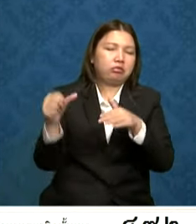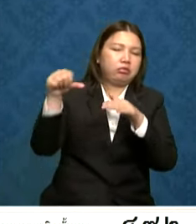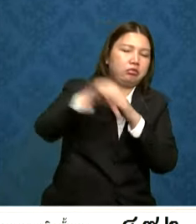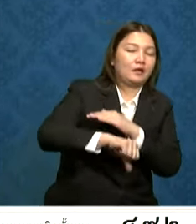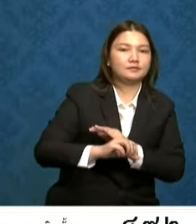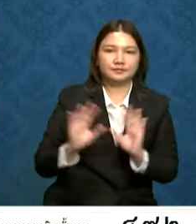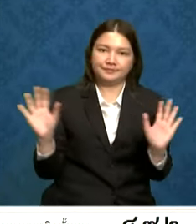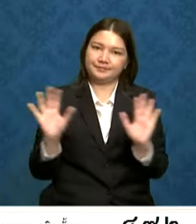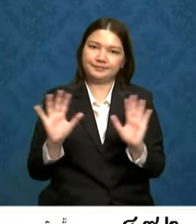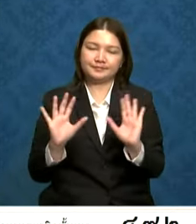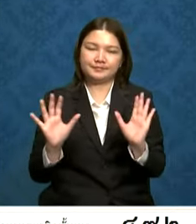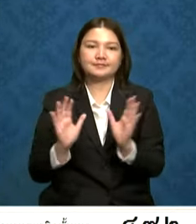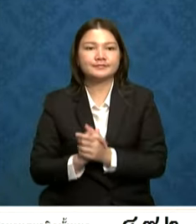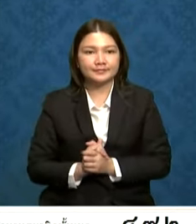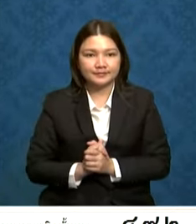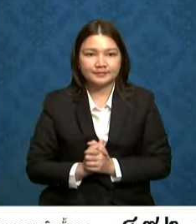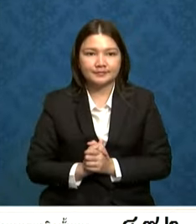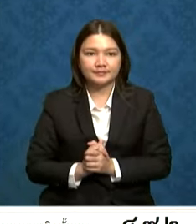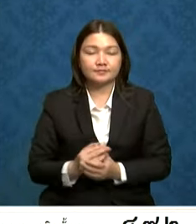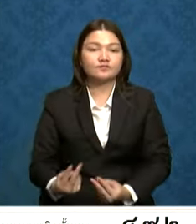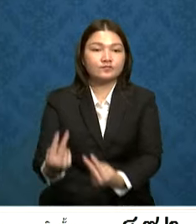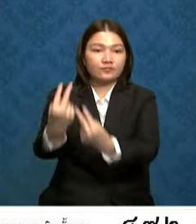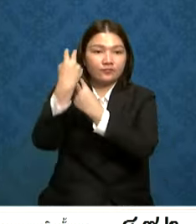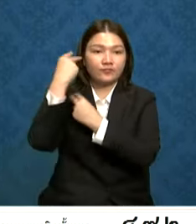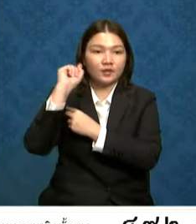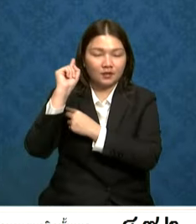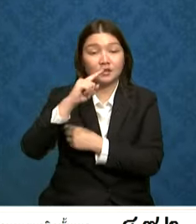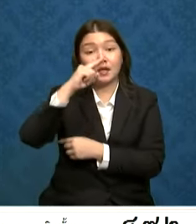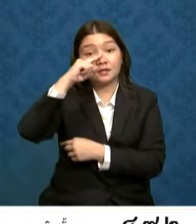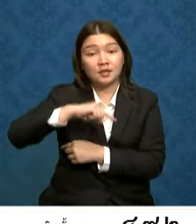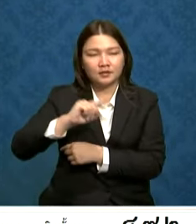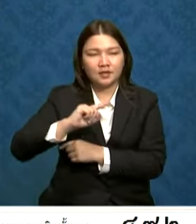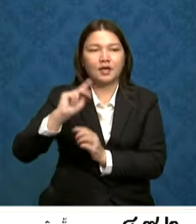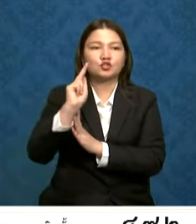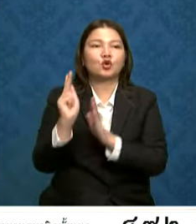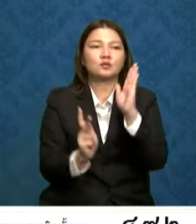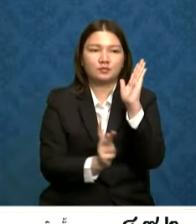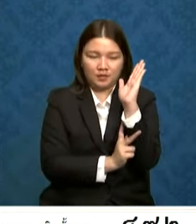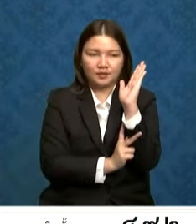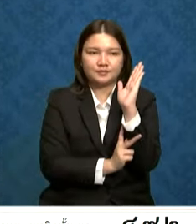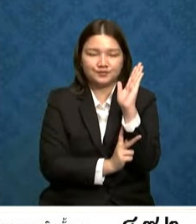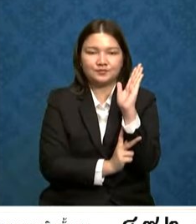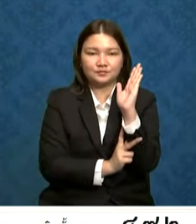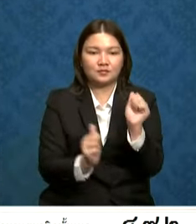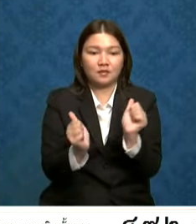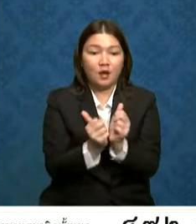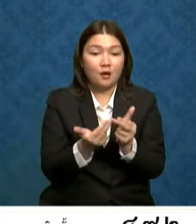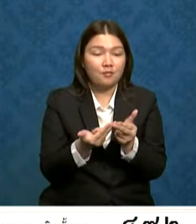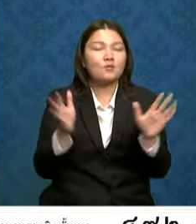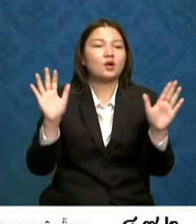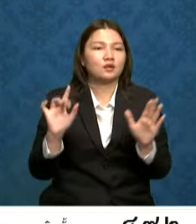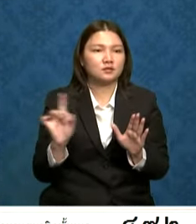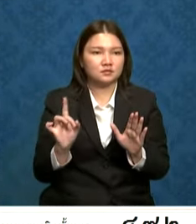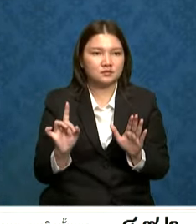หลังท่านประธานที่เคารพครับในอดีตประเทศไทยได้มีกฎหมายนิรกรรมมาแล้วจำนวน